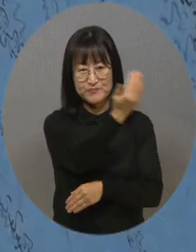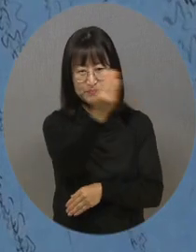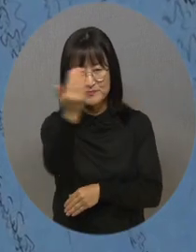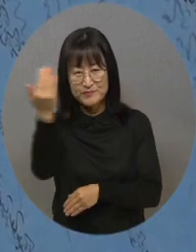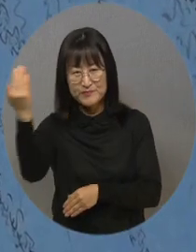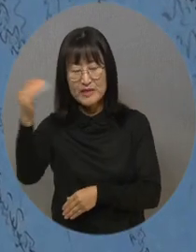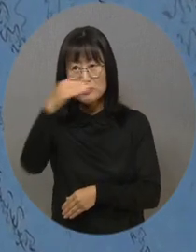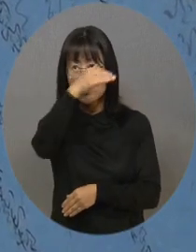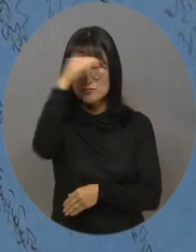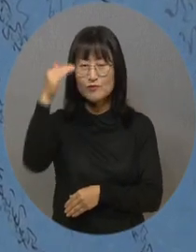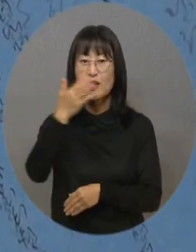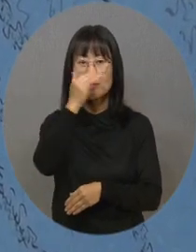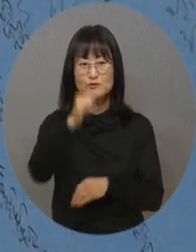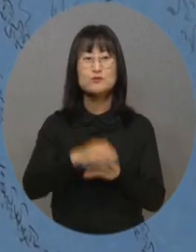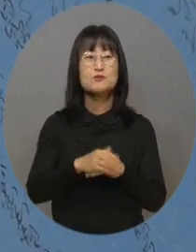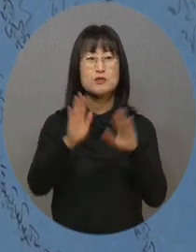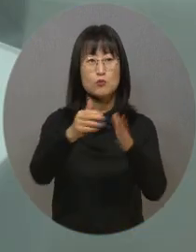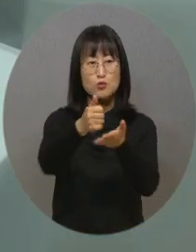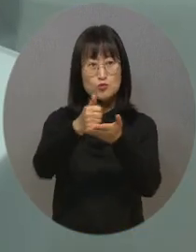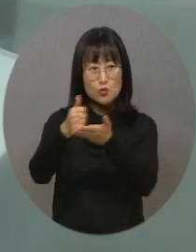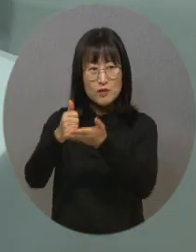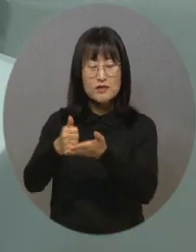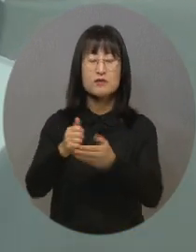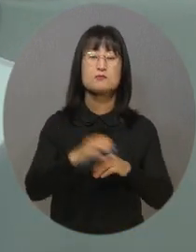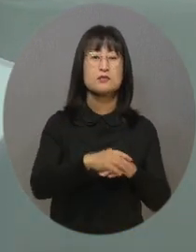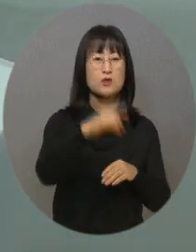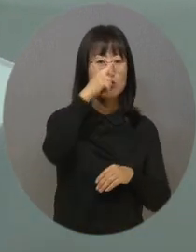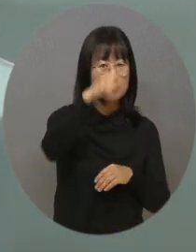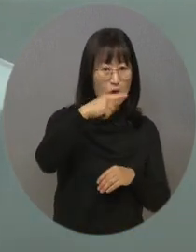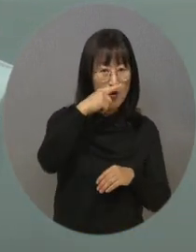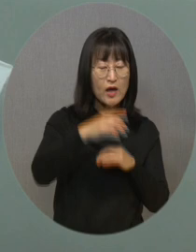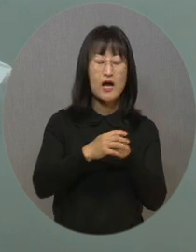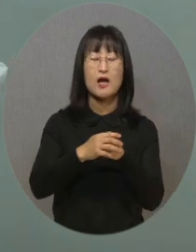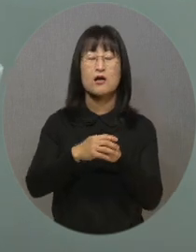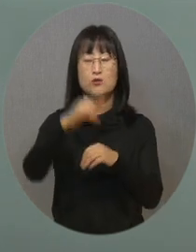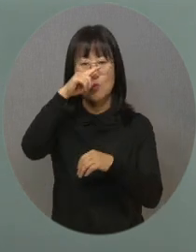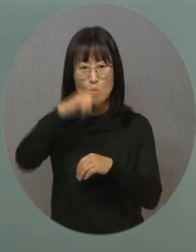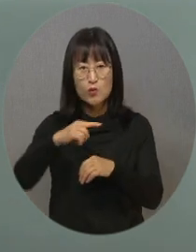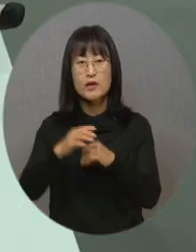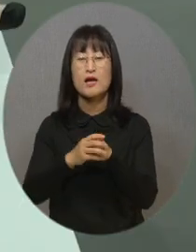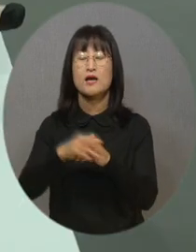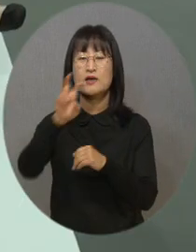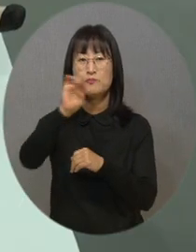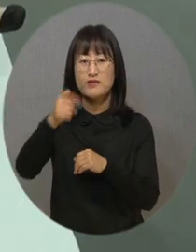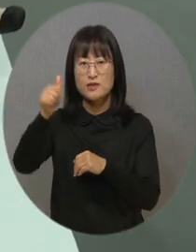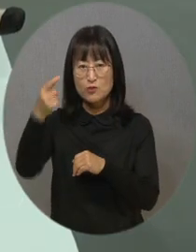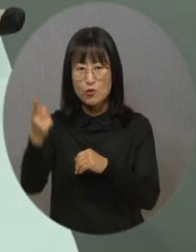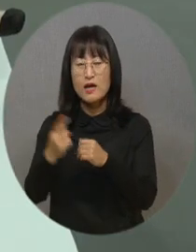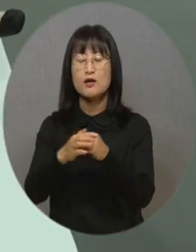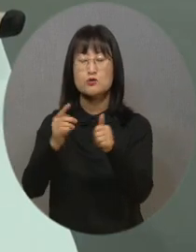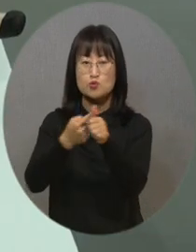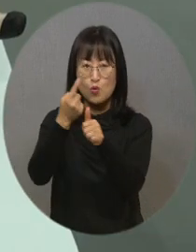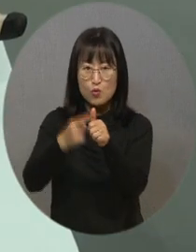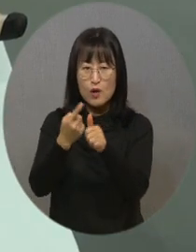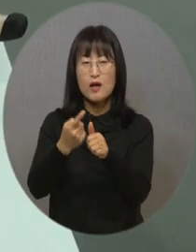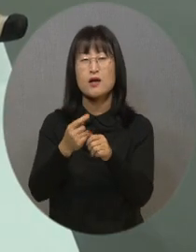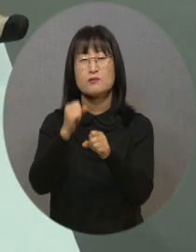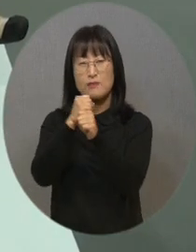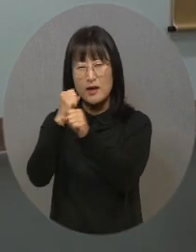자리입니다. 이번 초대전에서는 서양화, 동양화, 서예, 민화, 조각, 도예, 공예